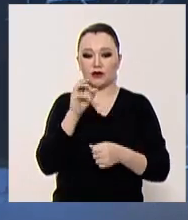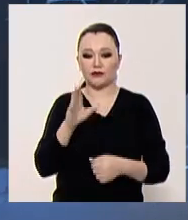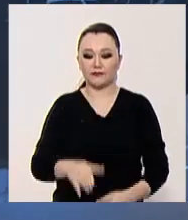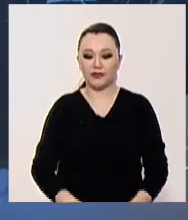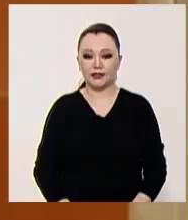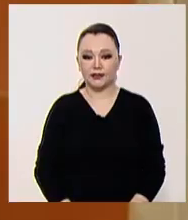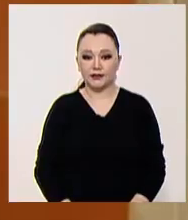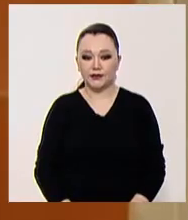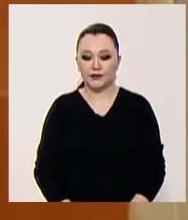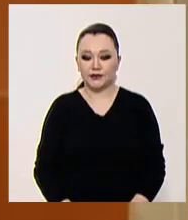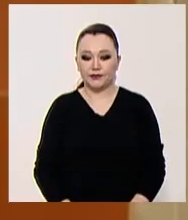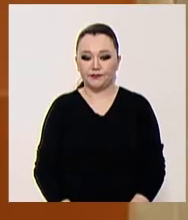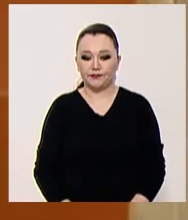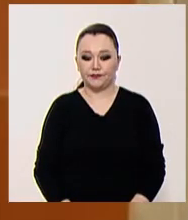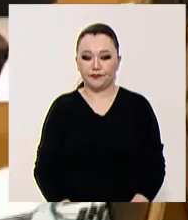Токаев.